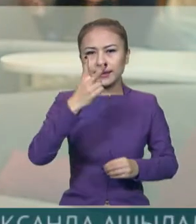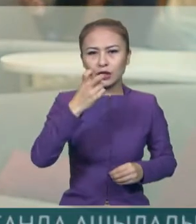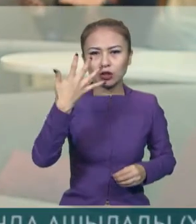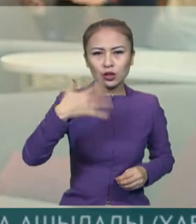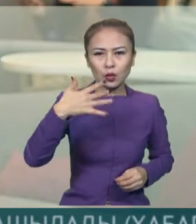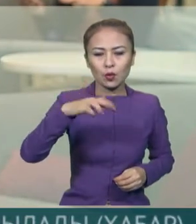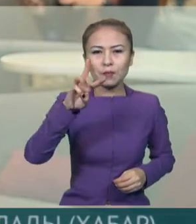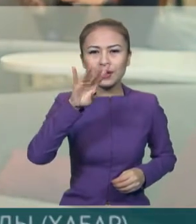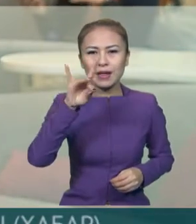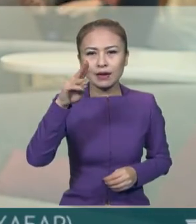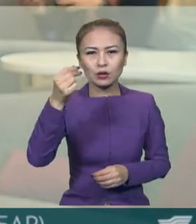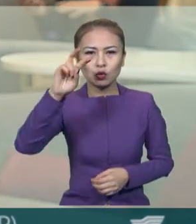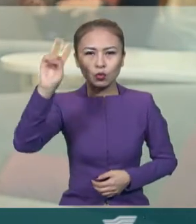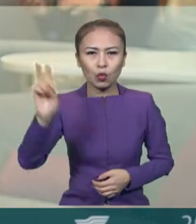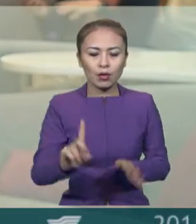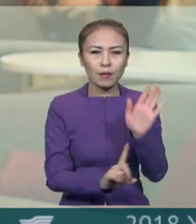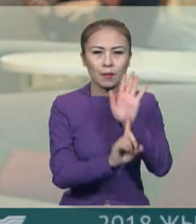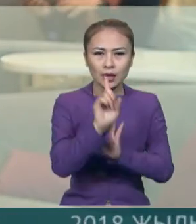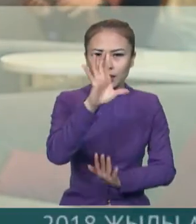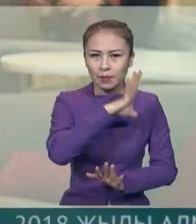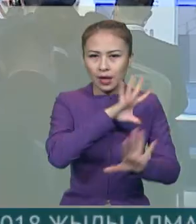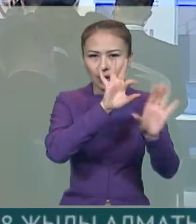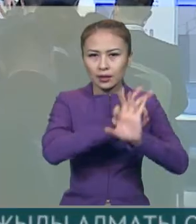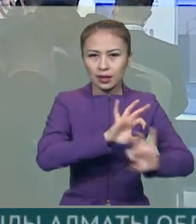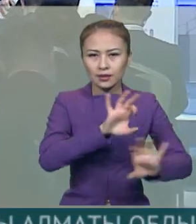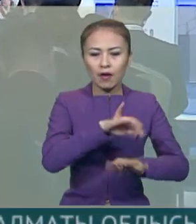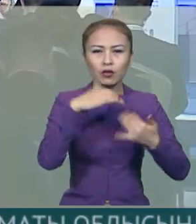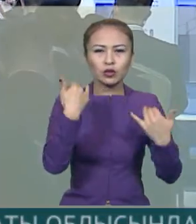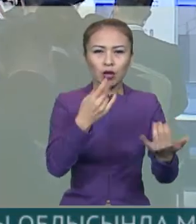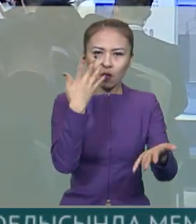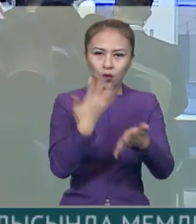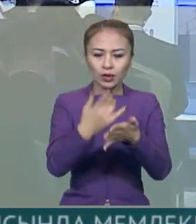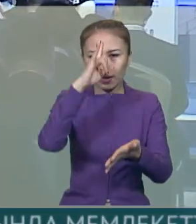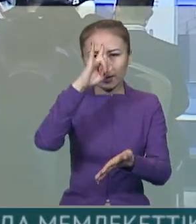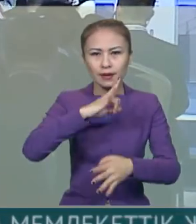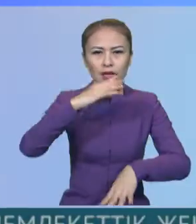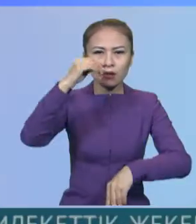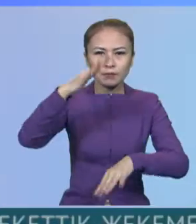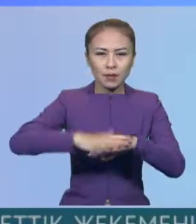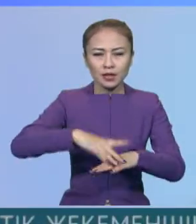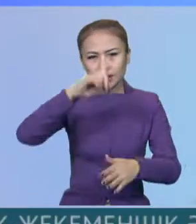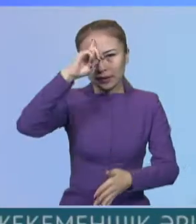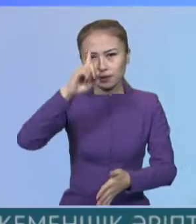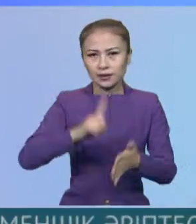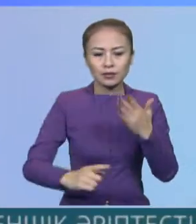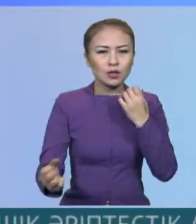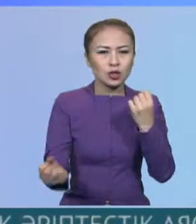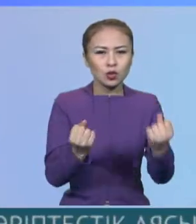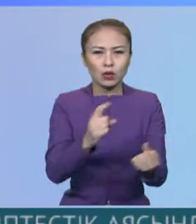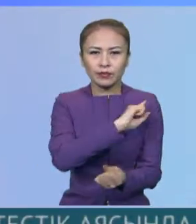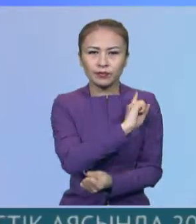тікелей инвестиция құйылғанын бастады. Айтуынша, бұл көрсеткіш Қазақстанға инвесторлар тарапынан сенім зор екендігін